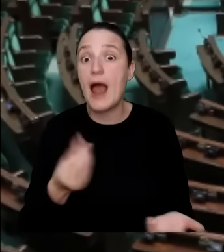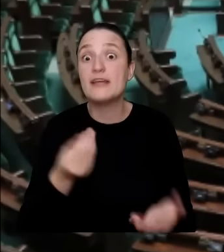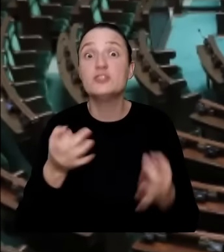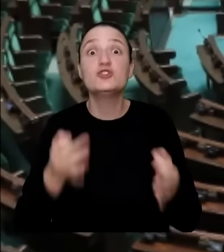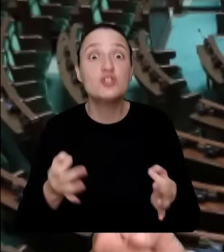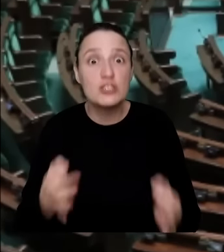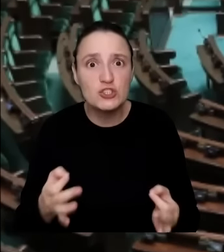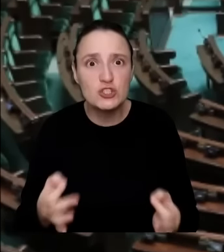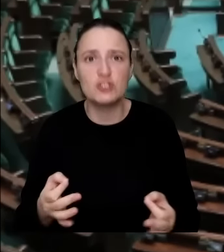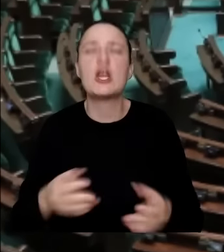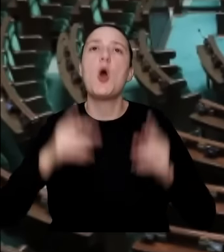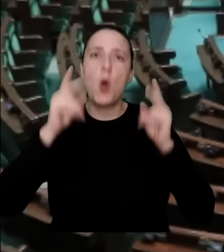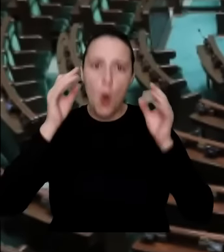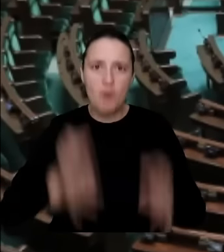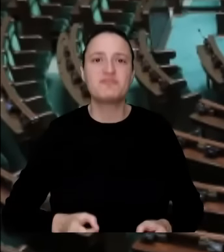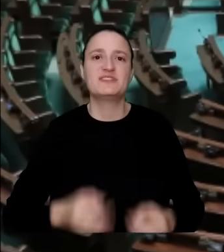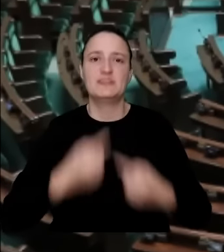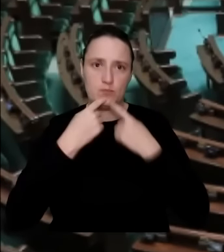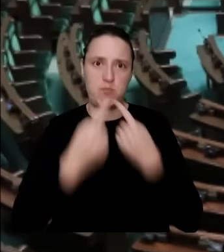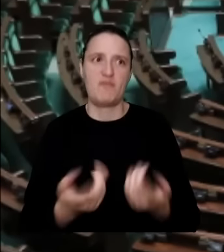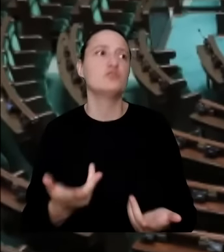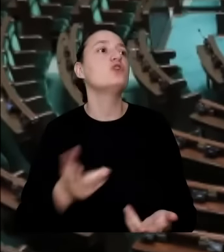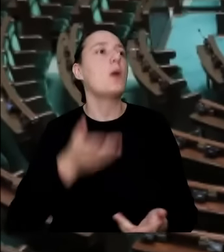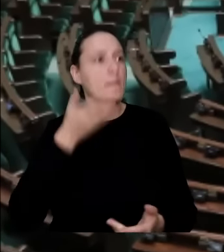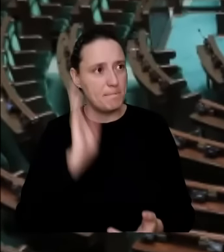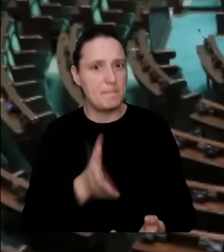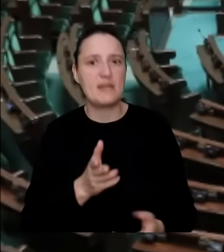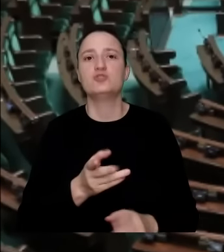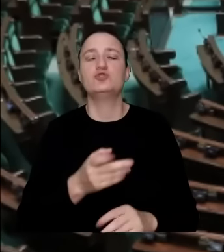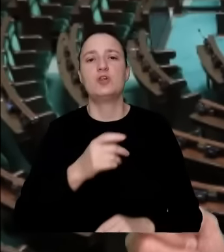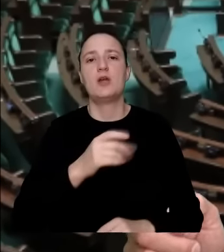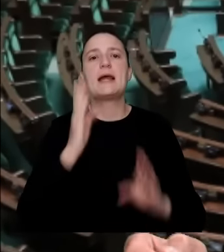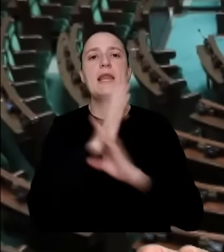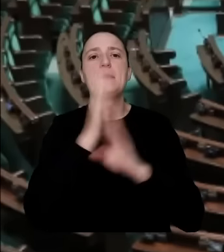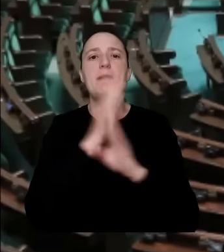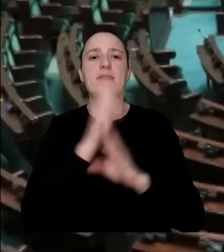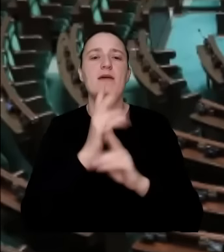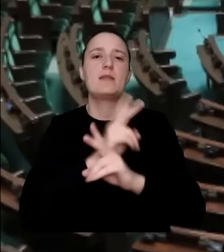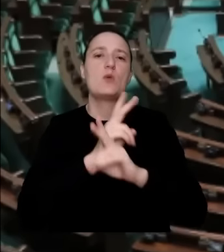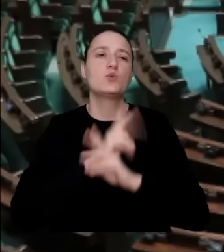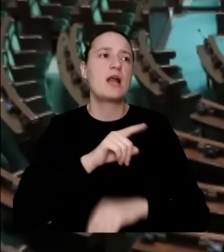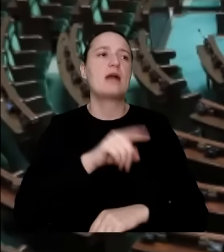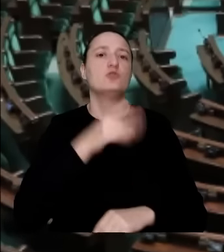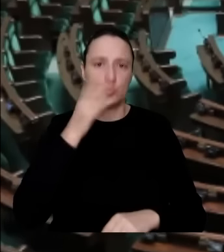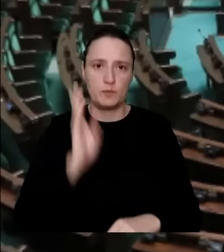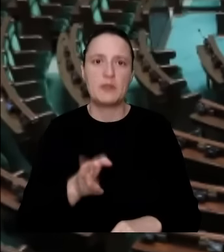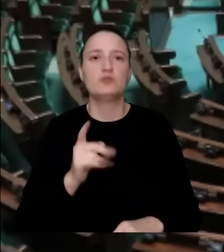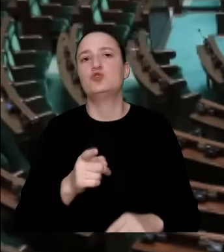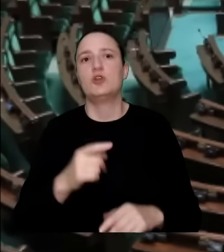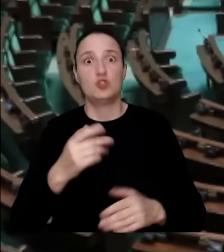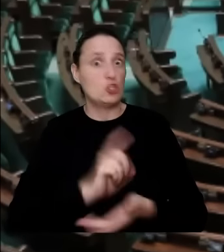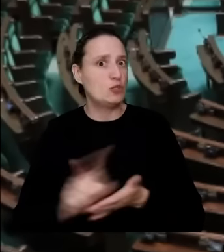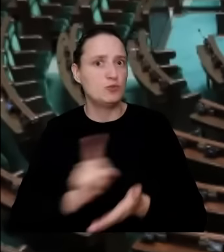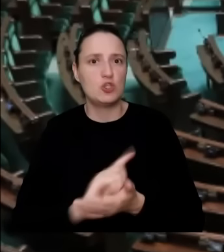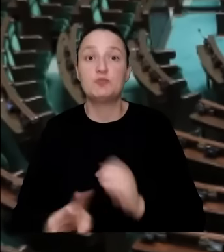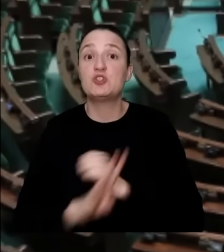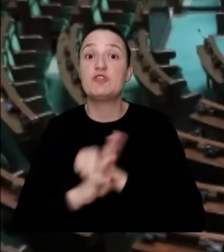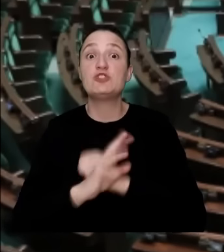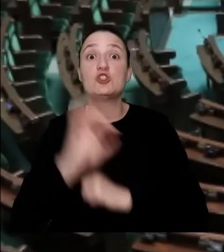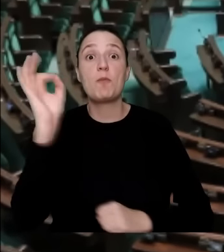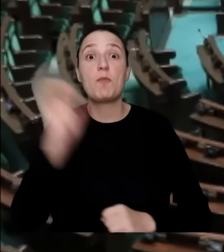mówi że ona chce żeby przyspieszyć dążenie do neutralności klimatycznej już 90 proc tego pułapu ma być